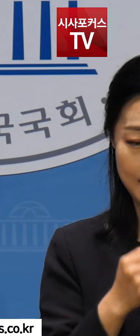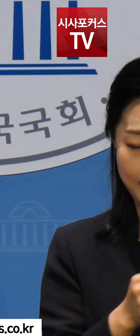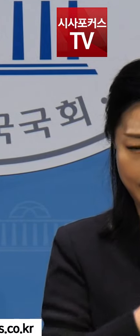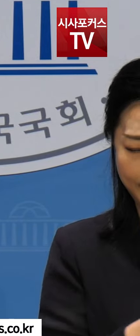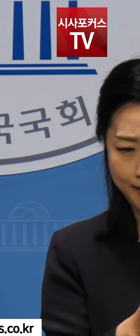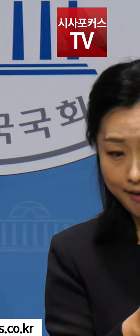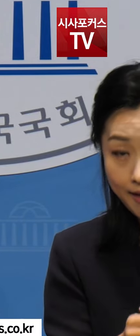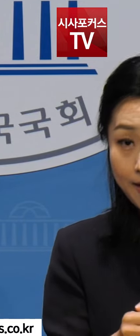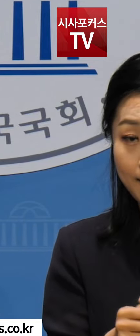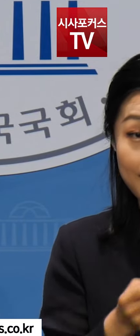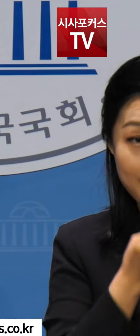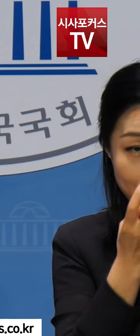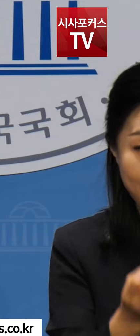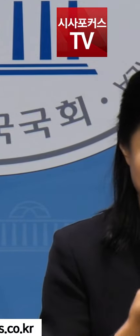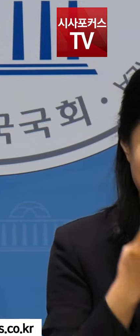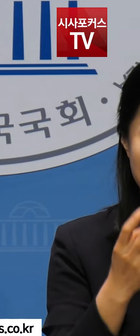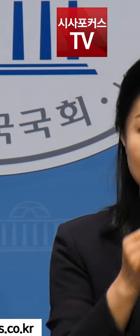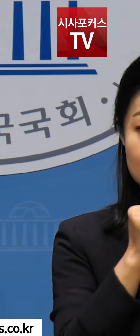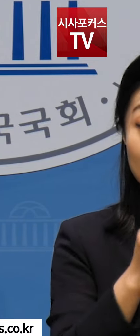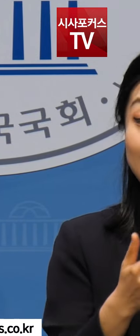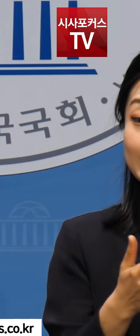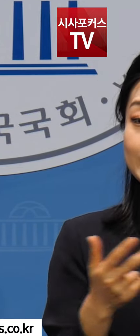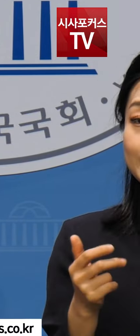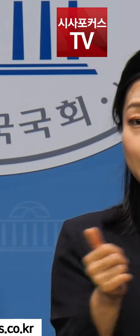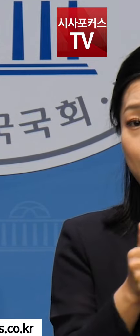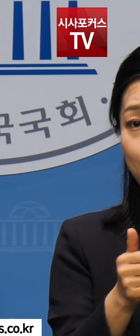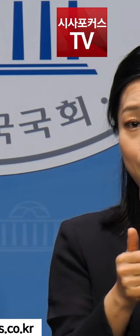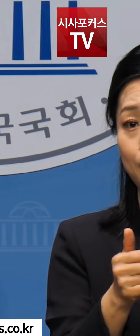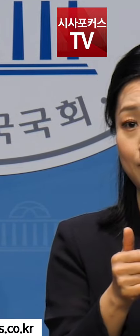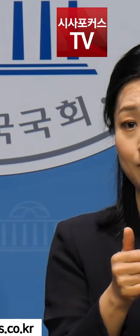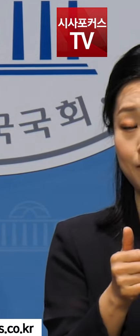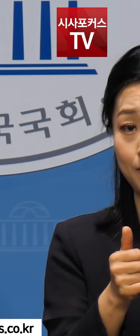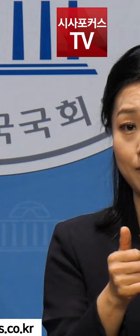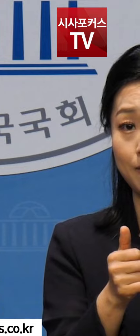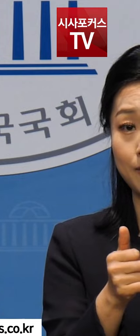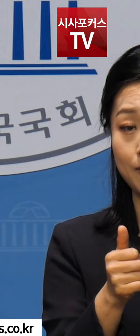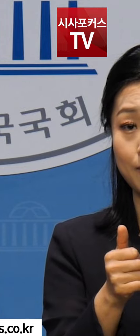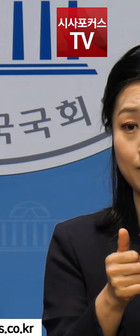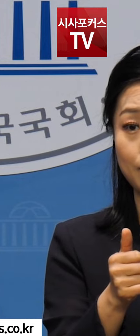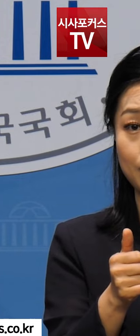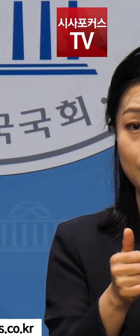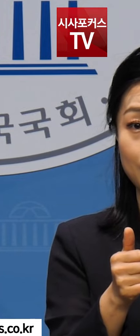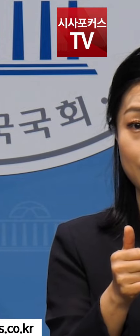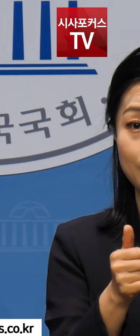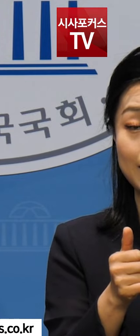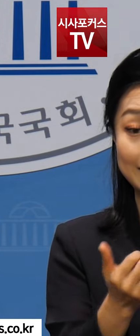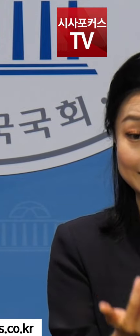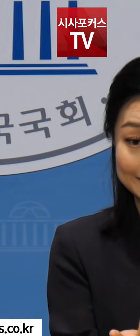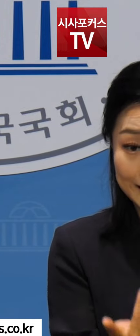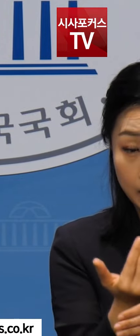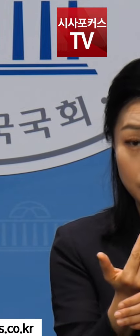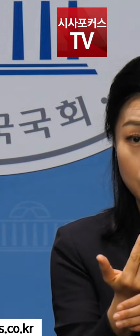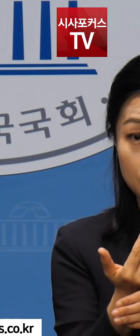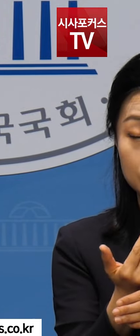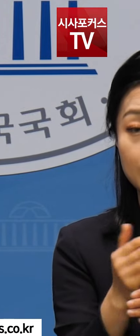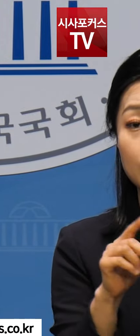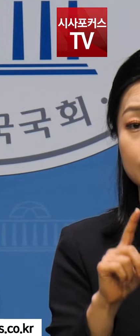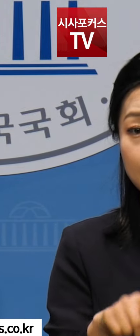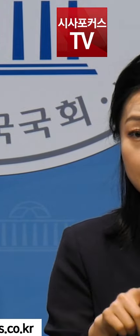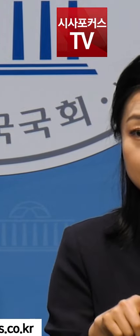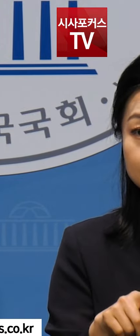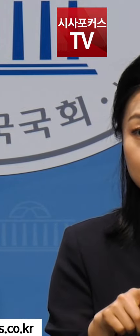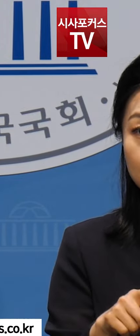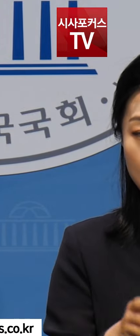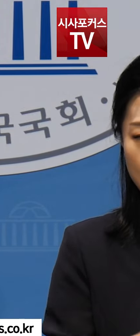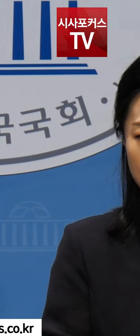대선 이후에 우리 이재명 대표를 전 대표를 중심으로 한 사건들에 있어서는 유독